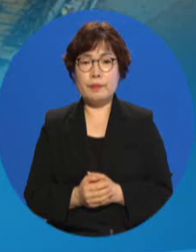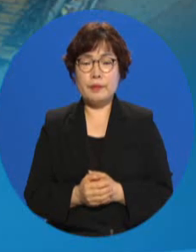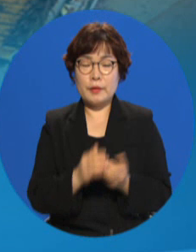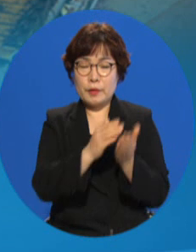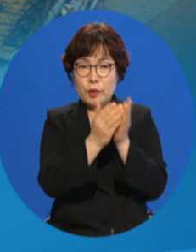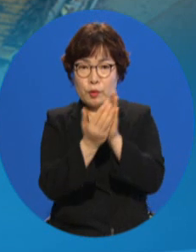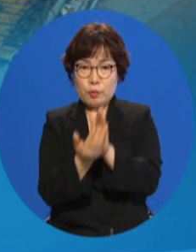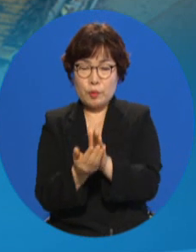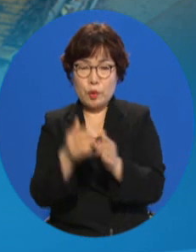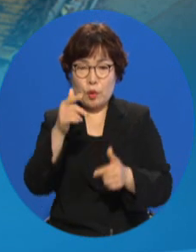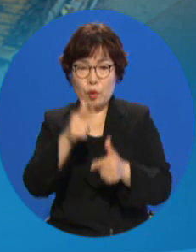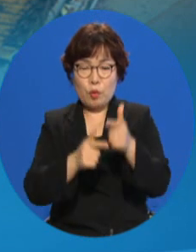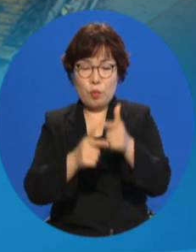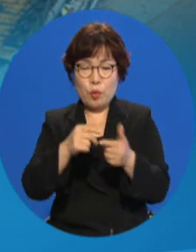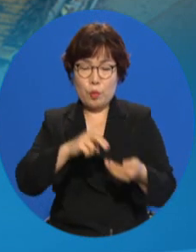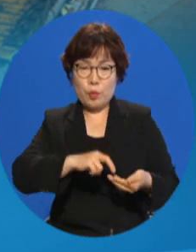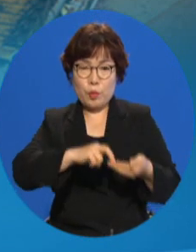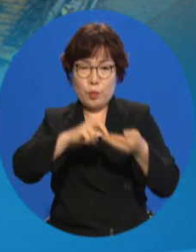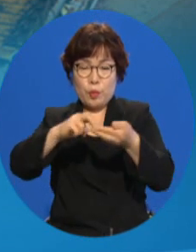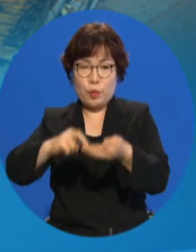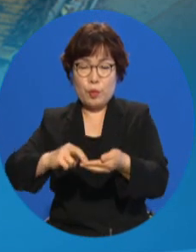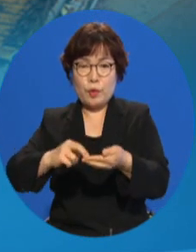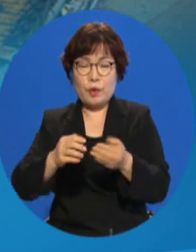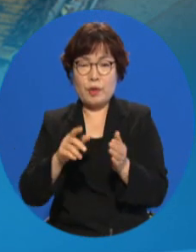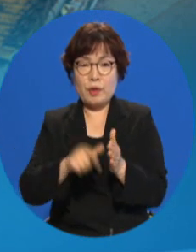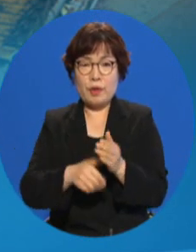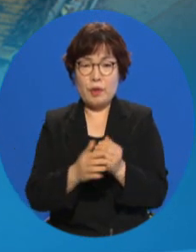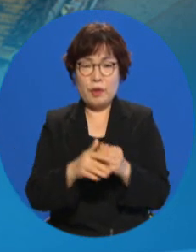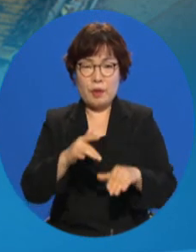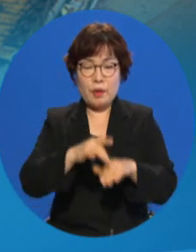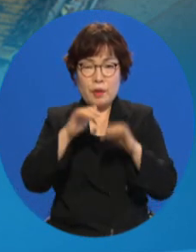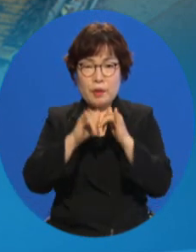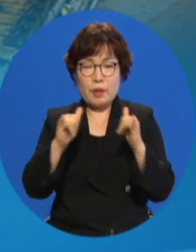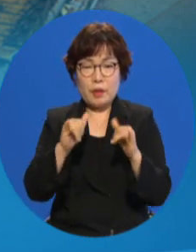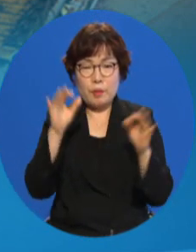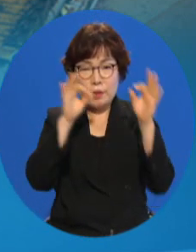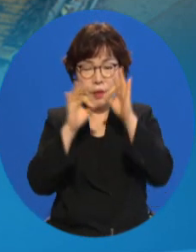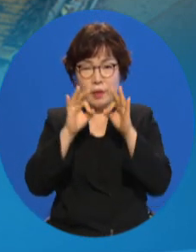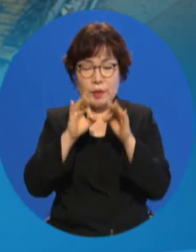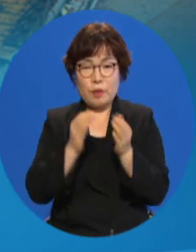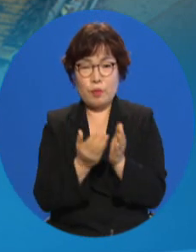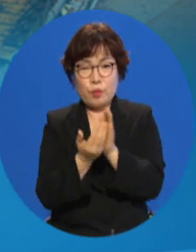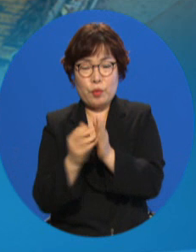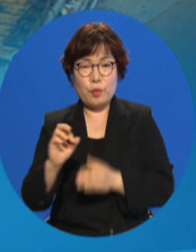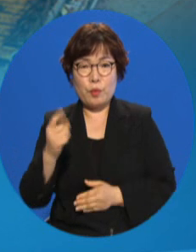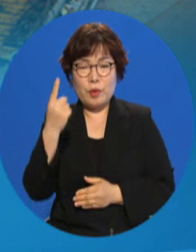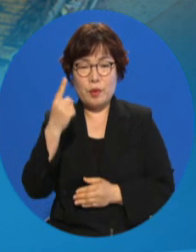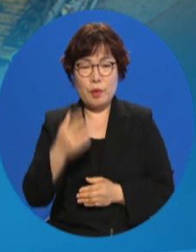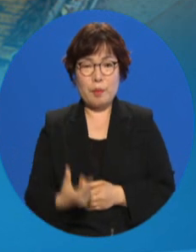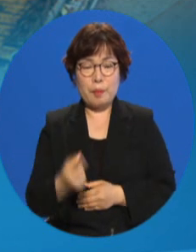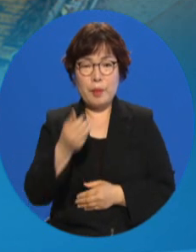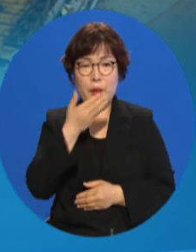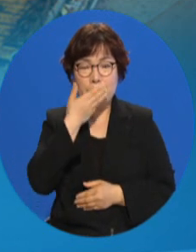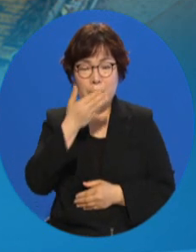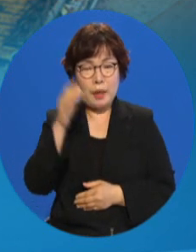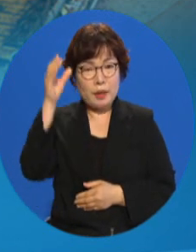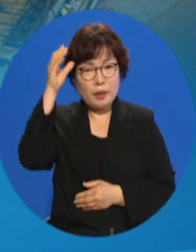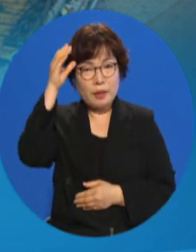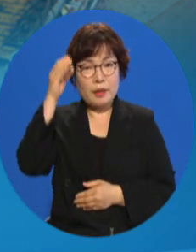세월호가 목포 신항에 올려질 때만 해도 실종자 수습과 사고 원인 규명이 속도를 낼 것이라는 기대가